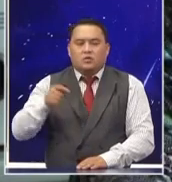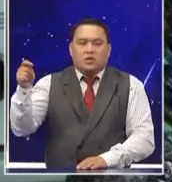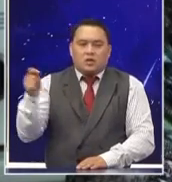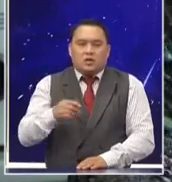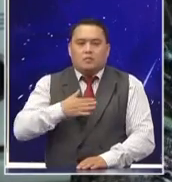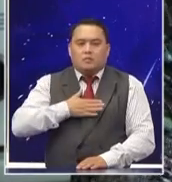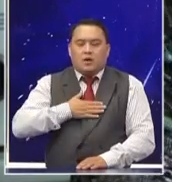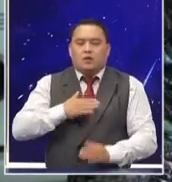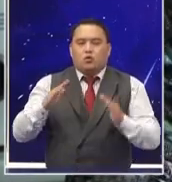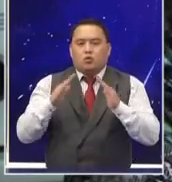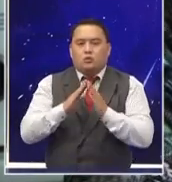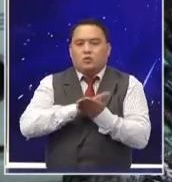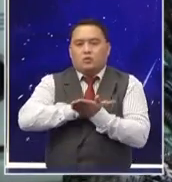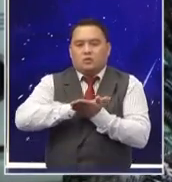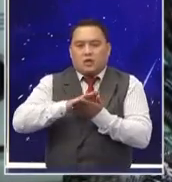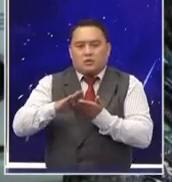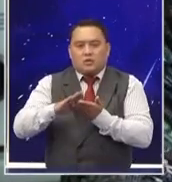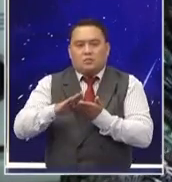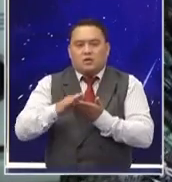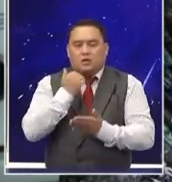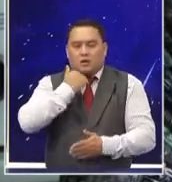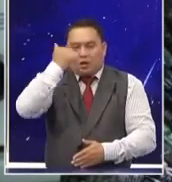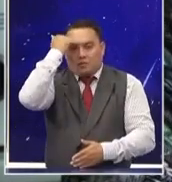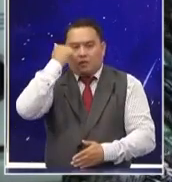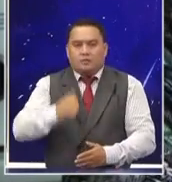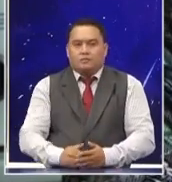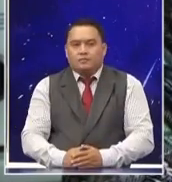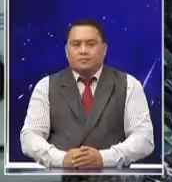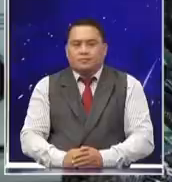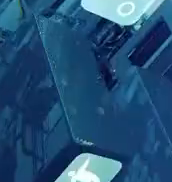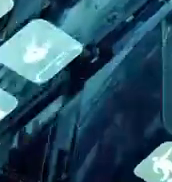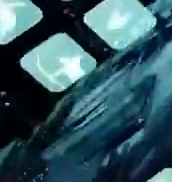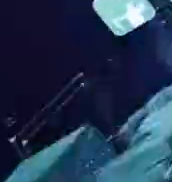осындай алға қарата алға басқанына мыңда бір шүкір айтамын.